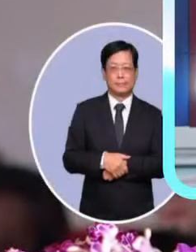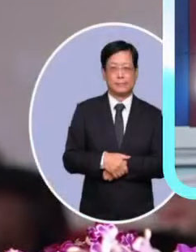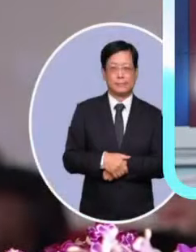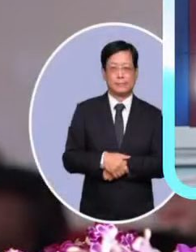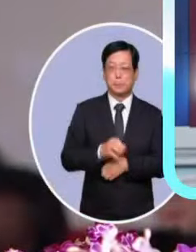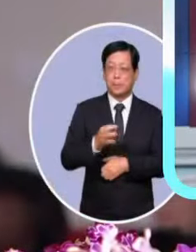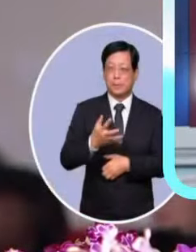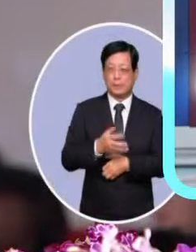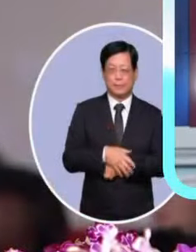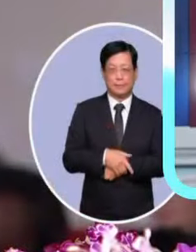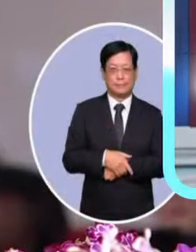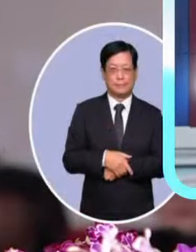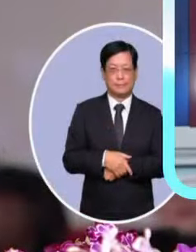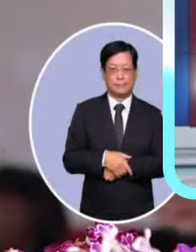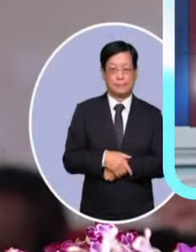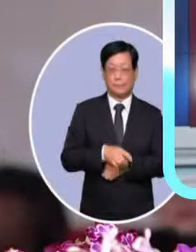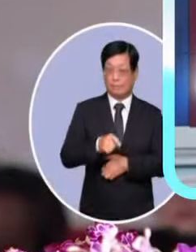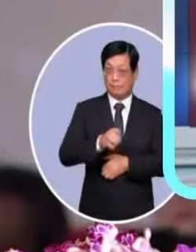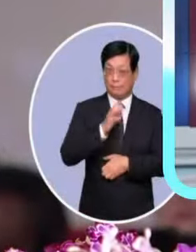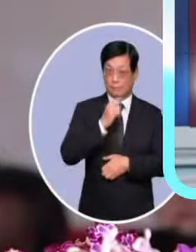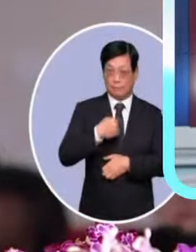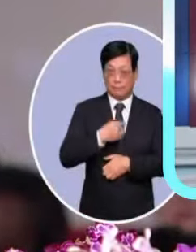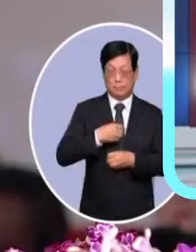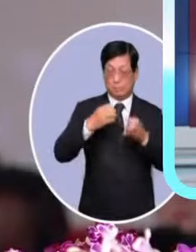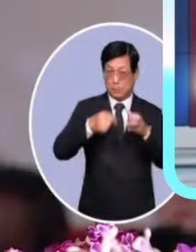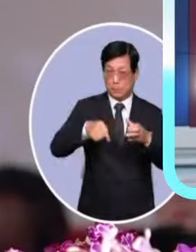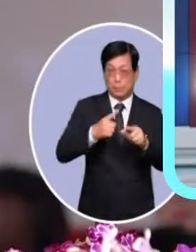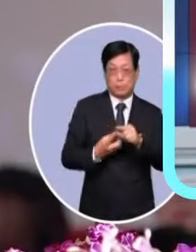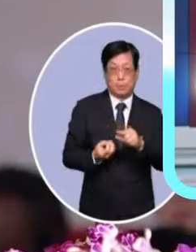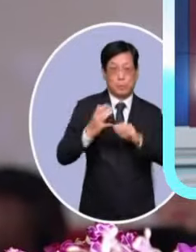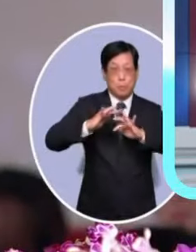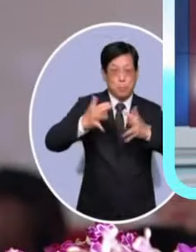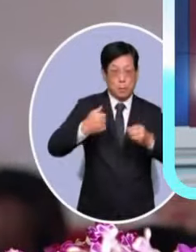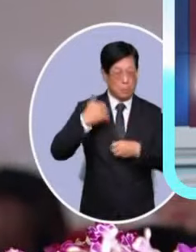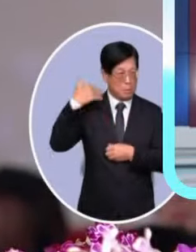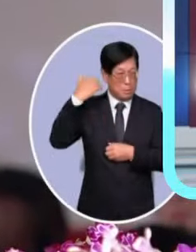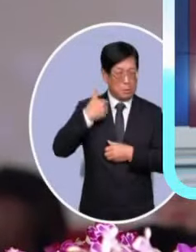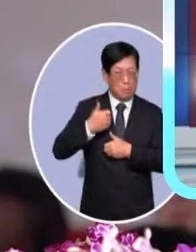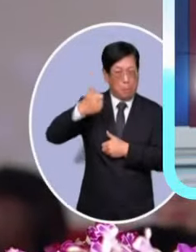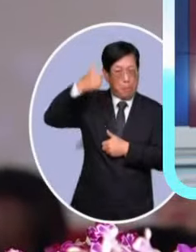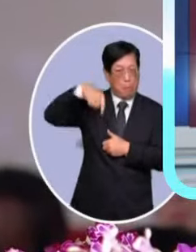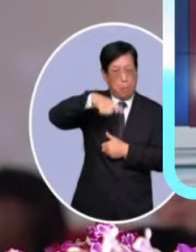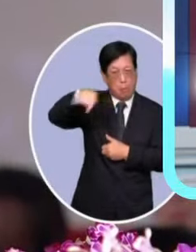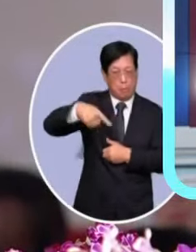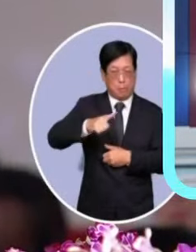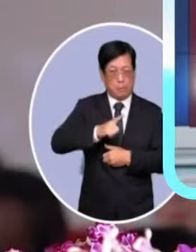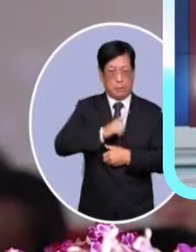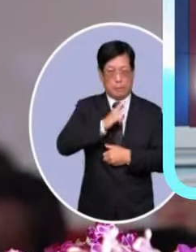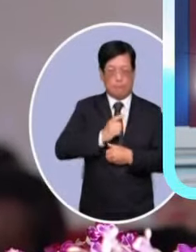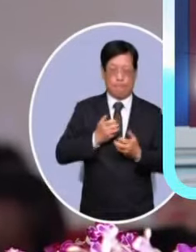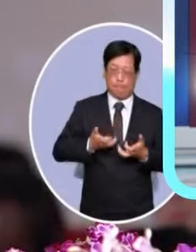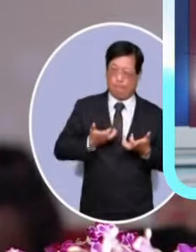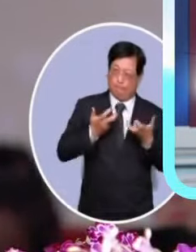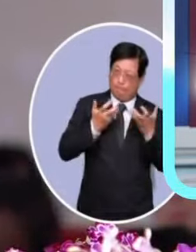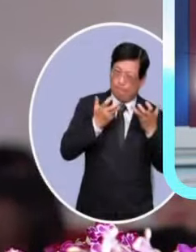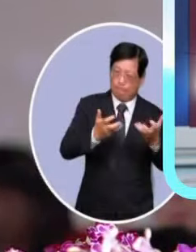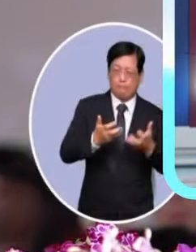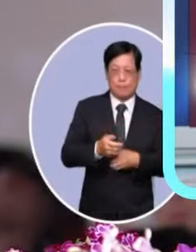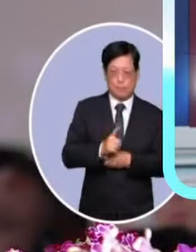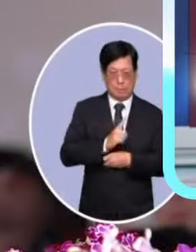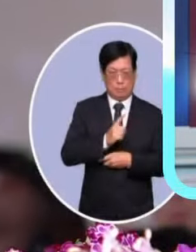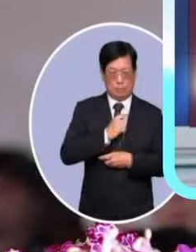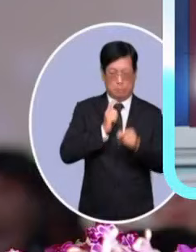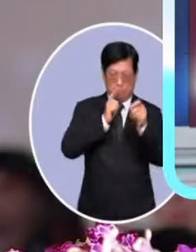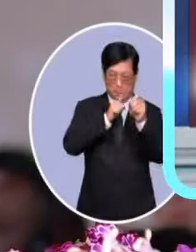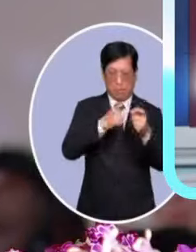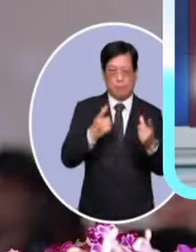转，你是在就职演说讲，那个就是你四年的政纲，欸，那你还有什么空间？